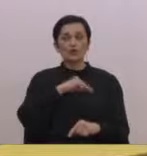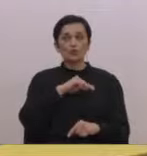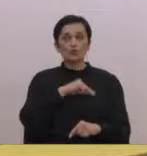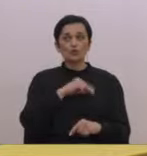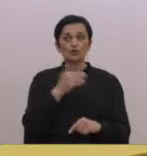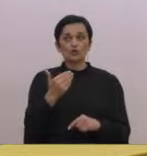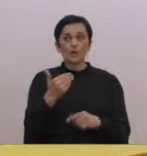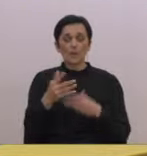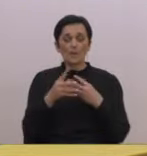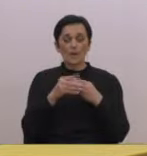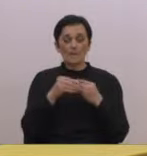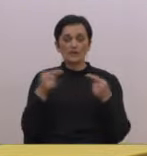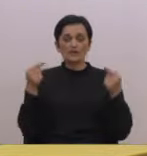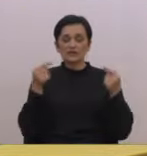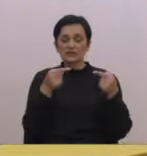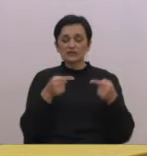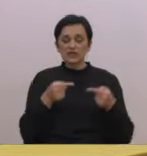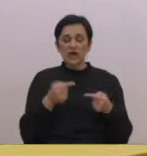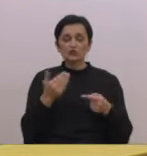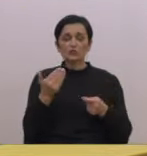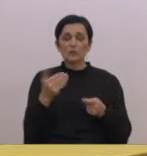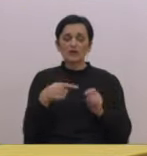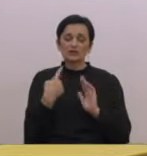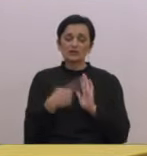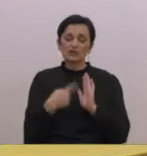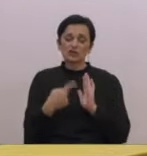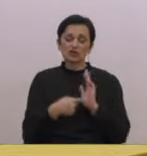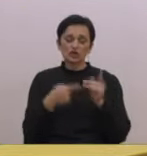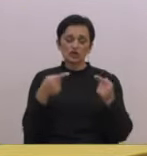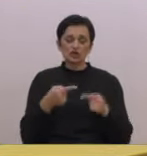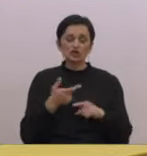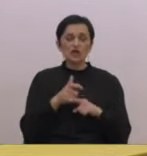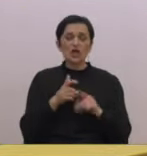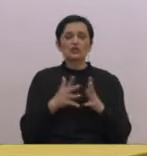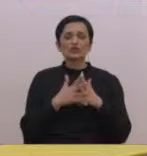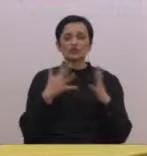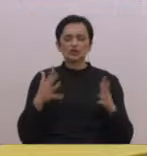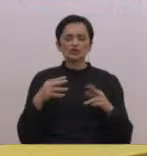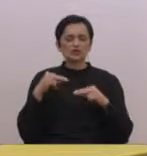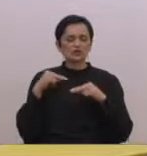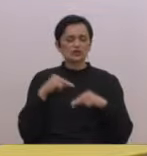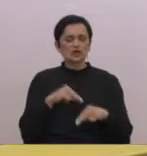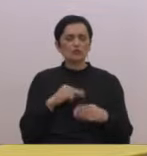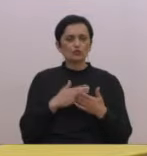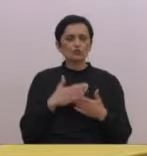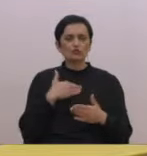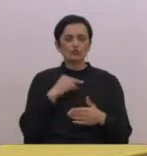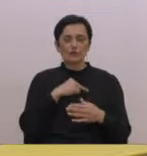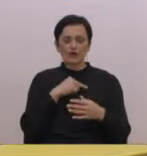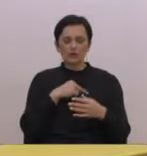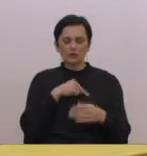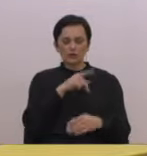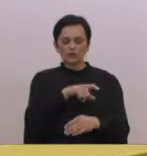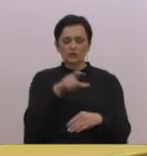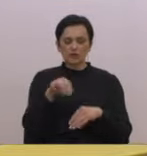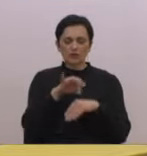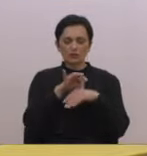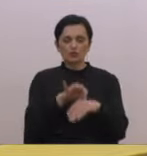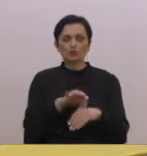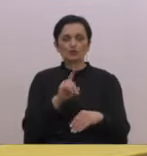მათთან, მიდის დაზუსტებები მათ კითხვებზე. Ეს არის ძალიან დიდი სამუშაო, რომელსაც ჩვენი თანამშრომლები ეწევიან იმისთვის,